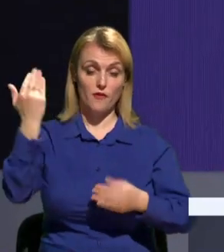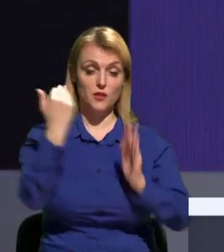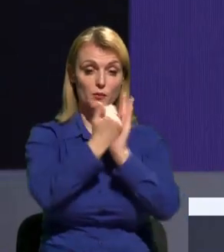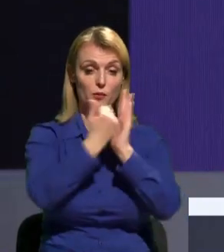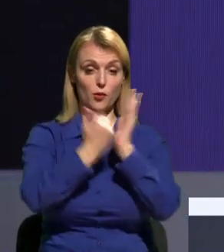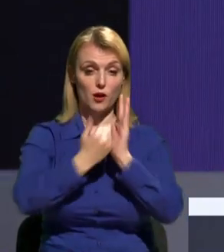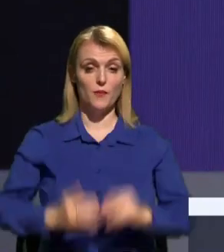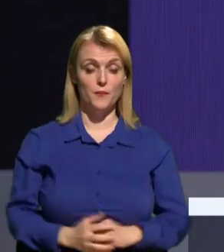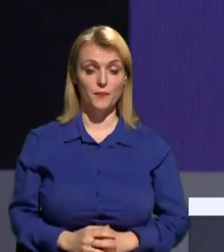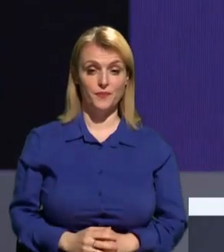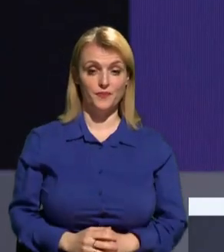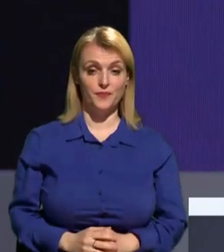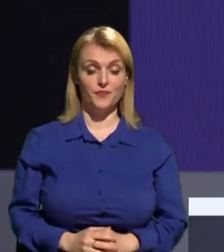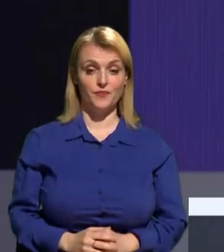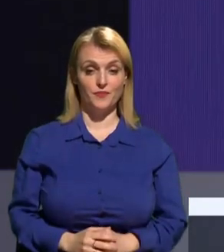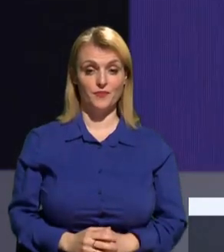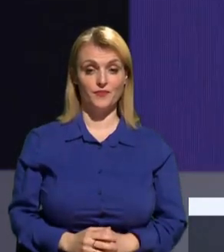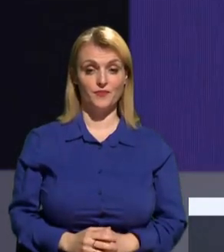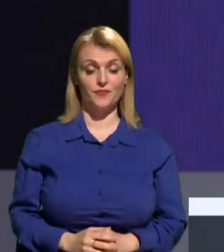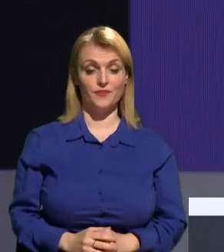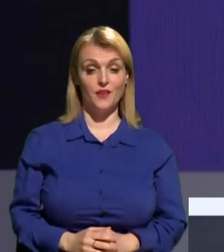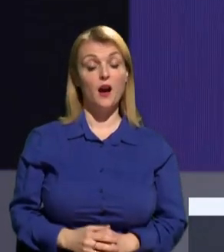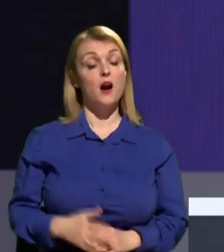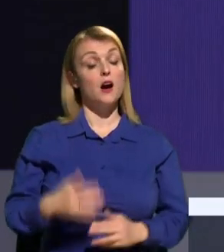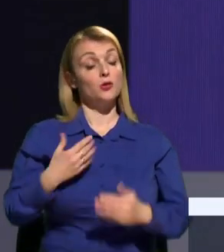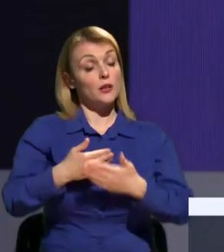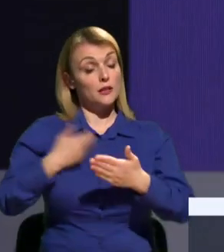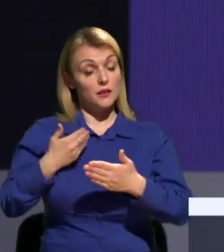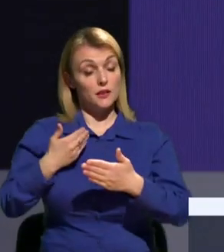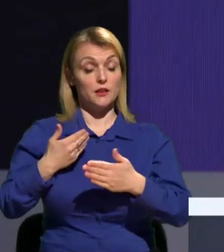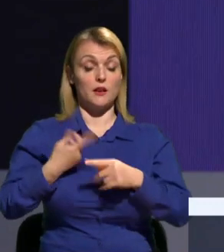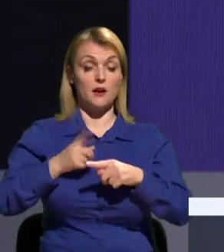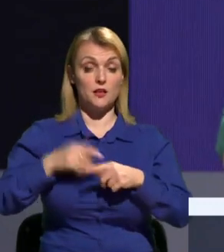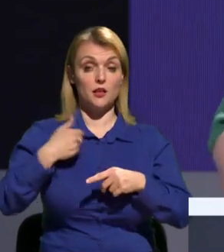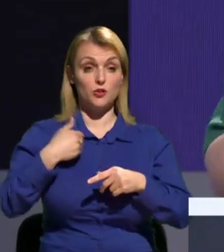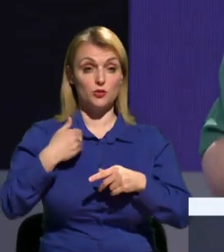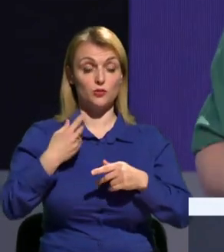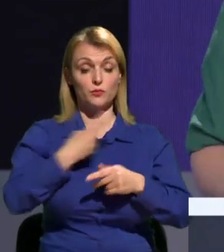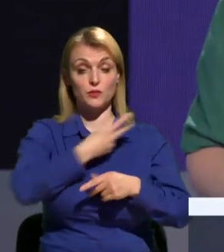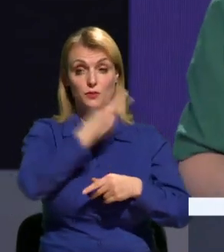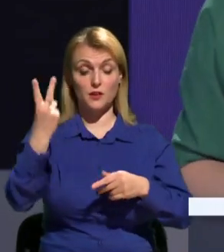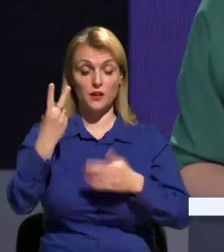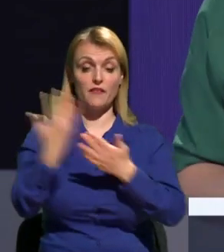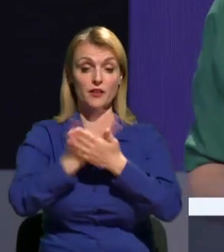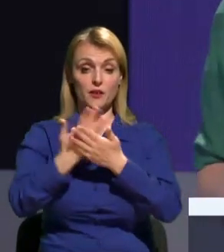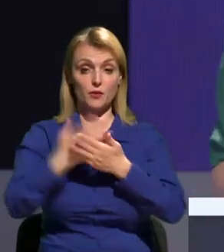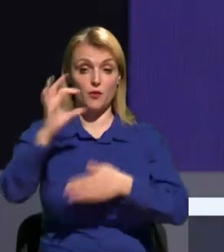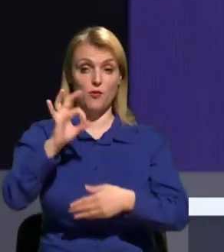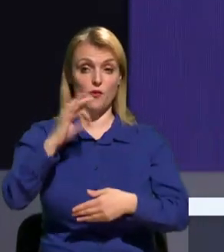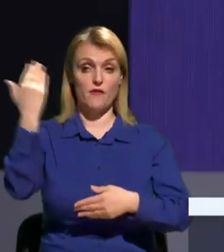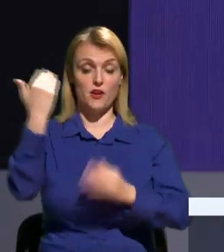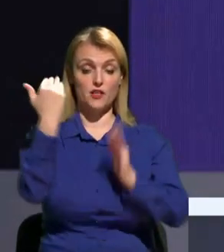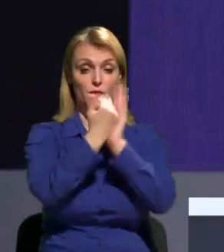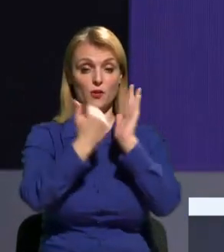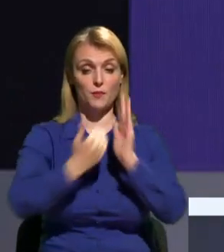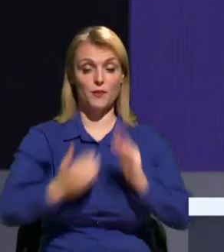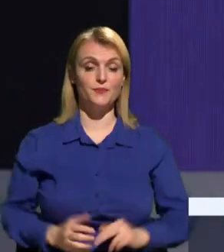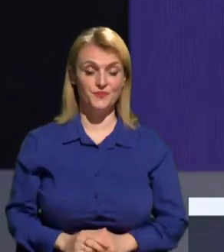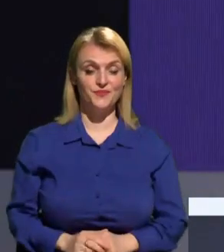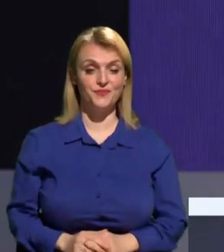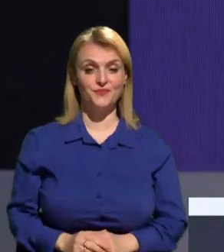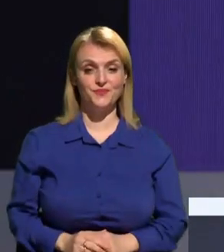de a viziona un filmuleț cu principalele dumneavoastră obiective din platforma electorală. Rog regia să le pună pe post, după care